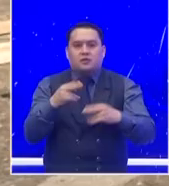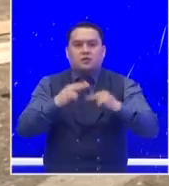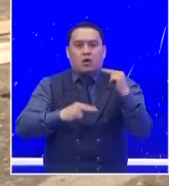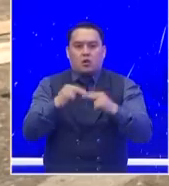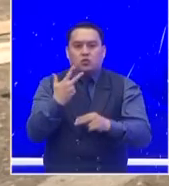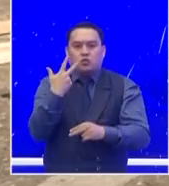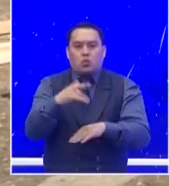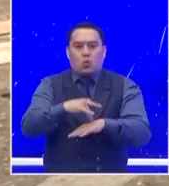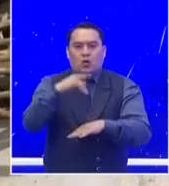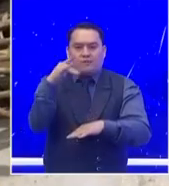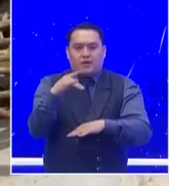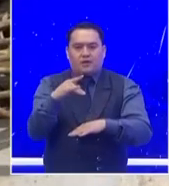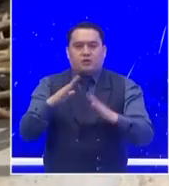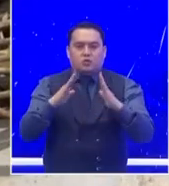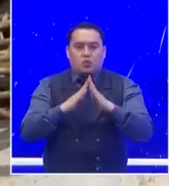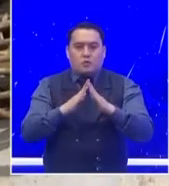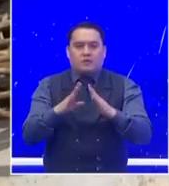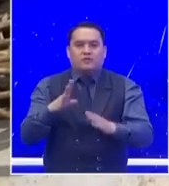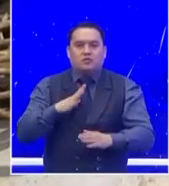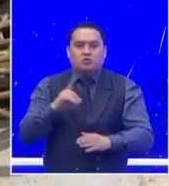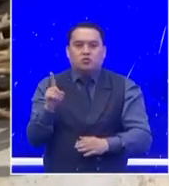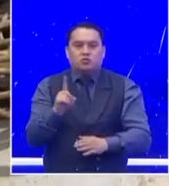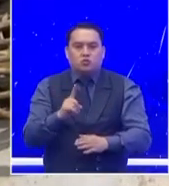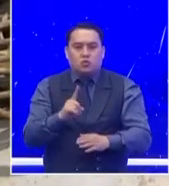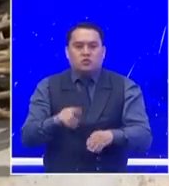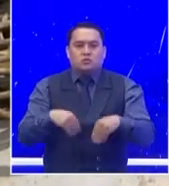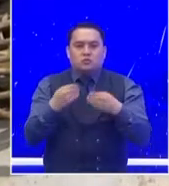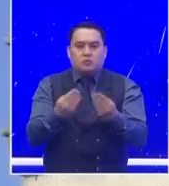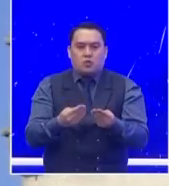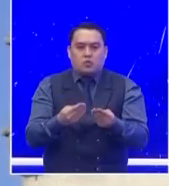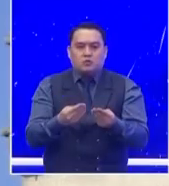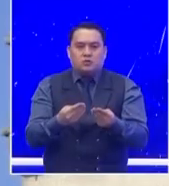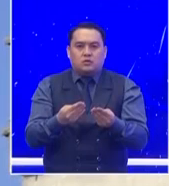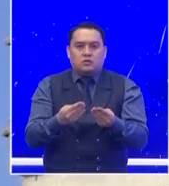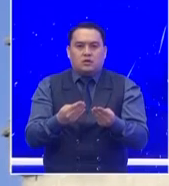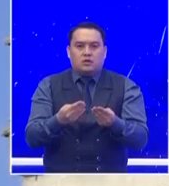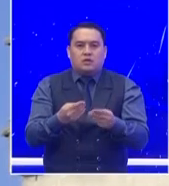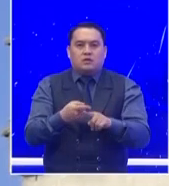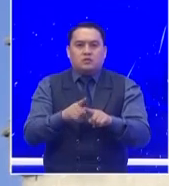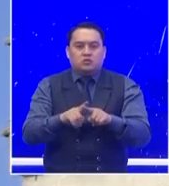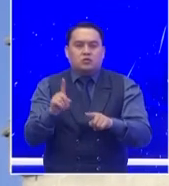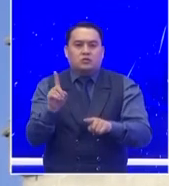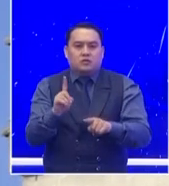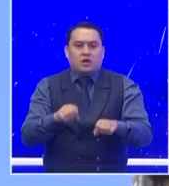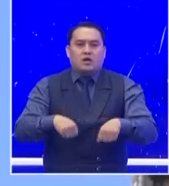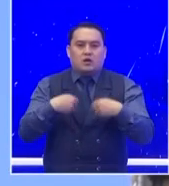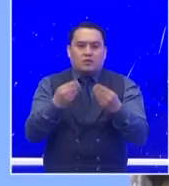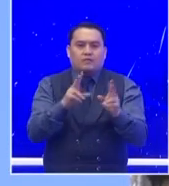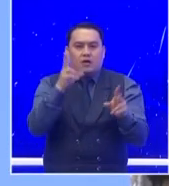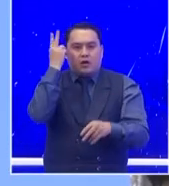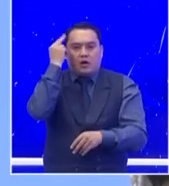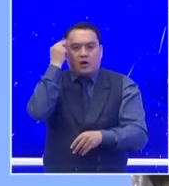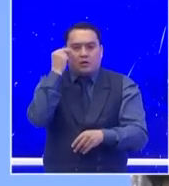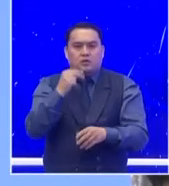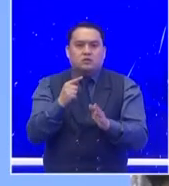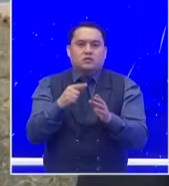строительство 3 многоквартирных домов. С целью обеспечить население собственными квадратными метрами в регионе увеличивают количество